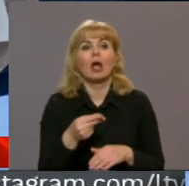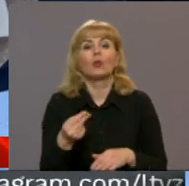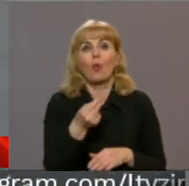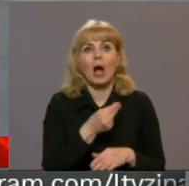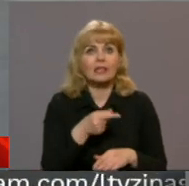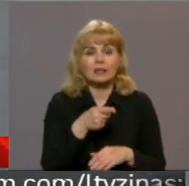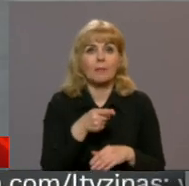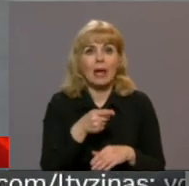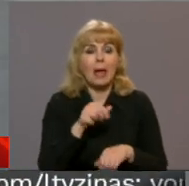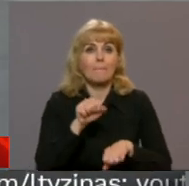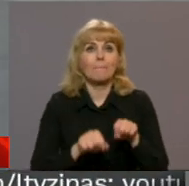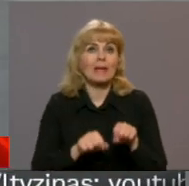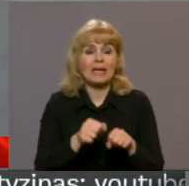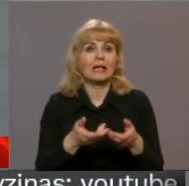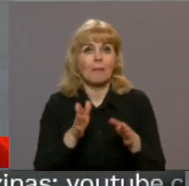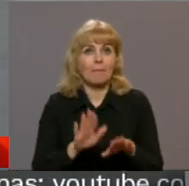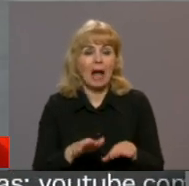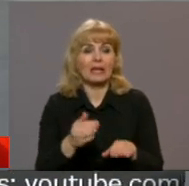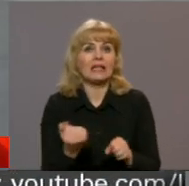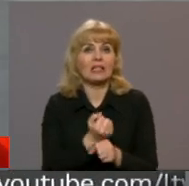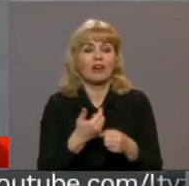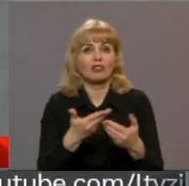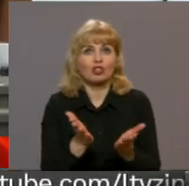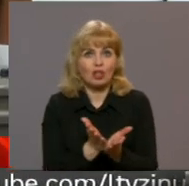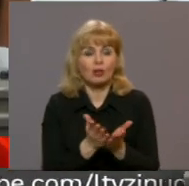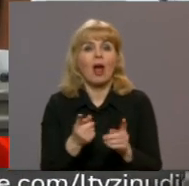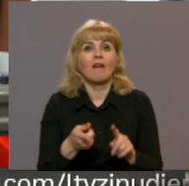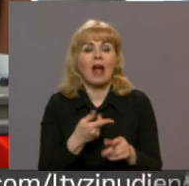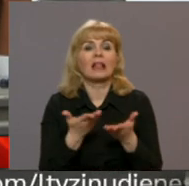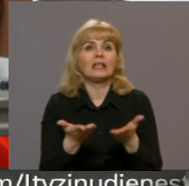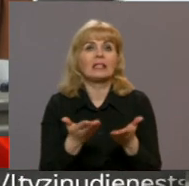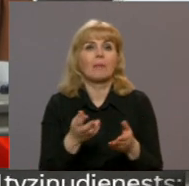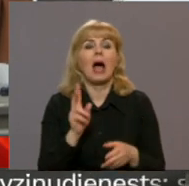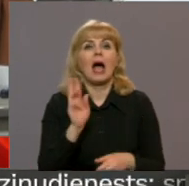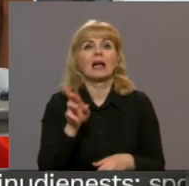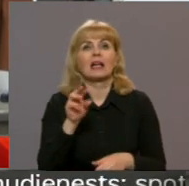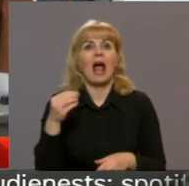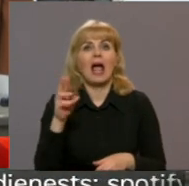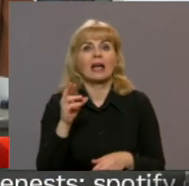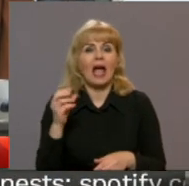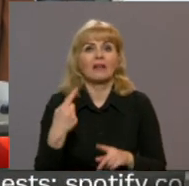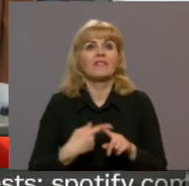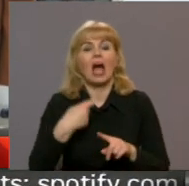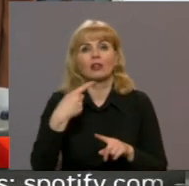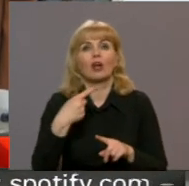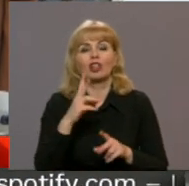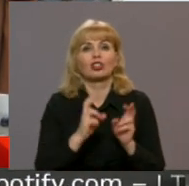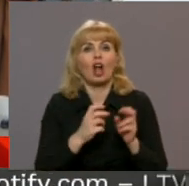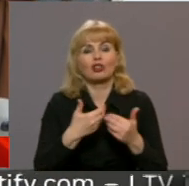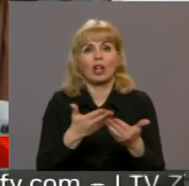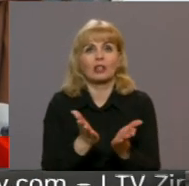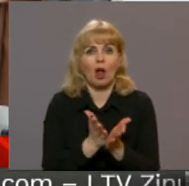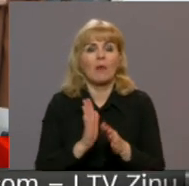to mīklu, kas paliek pāri izgatavojot šķīvi, mēs vēl izcepjam krekerus. Ar ideju par ēdamu vienreiz lietojamu trauku ražošanu nu pat